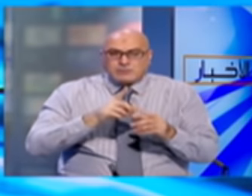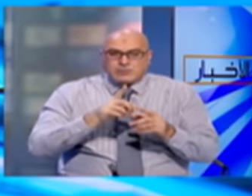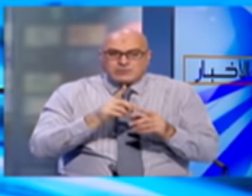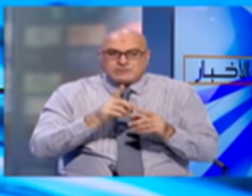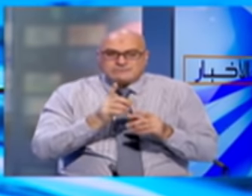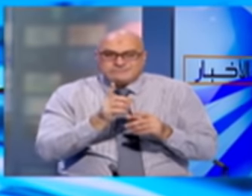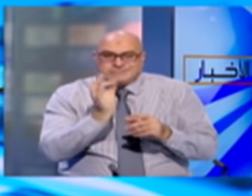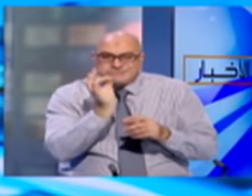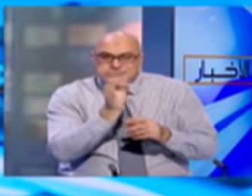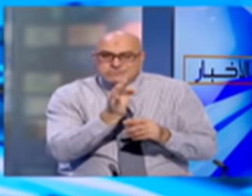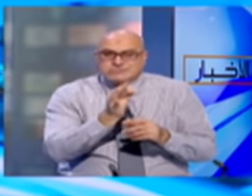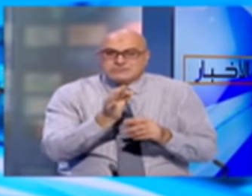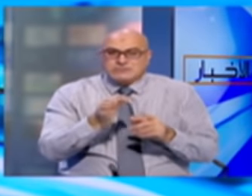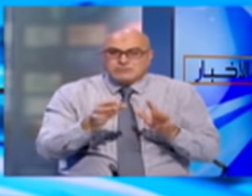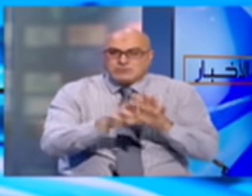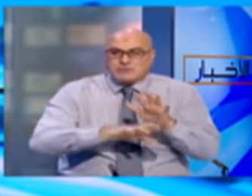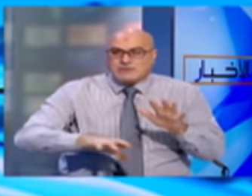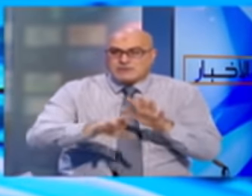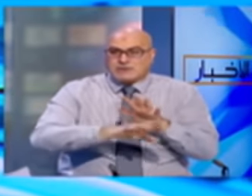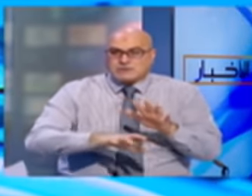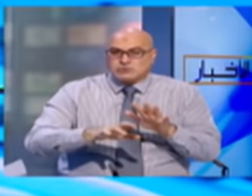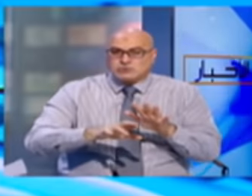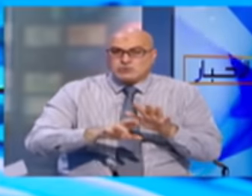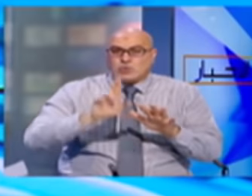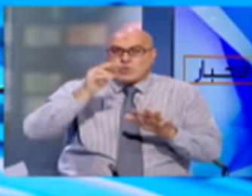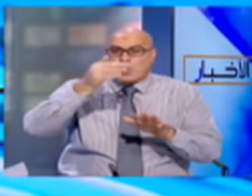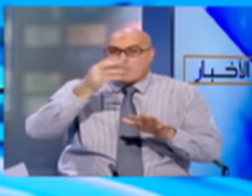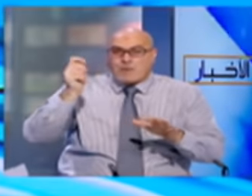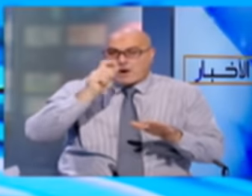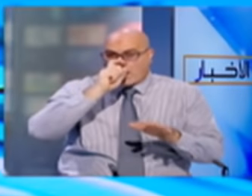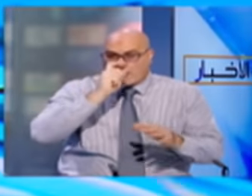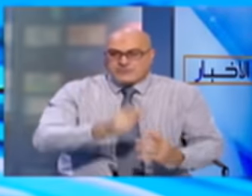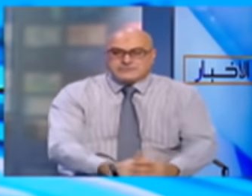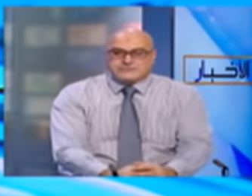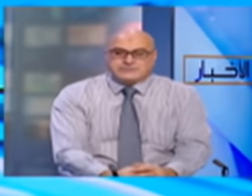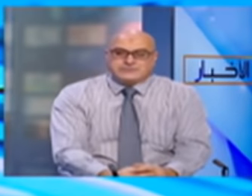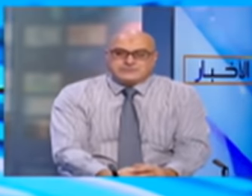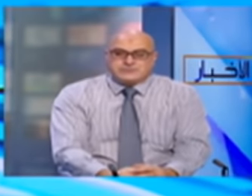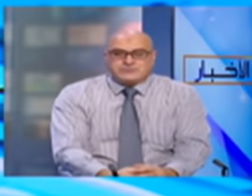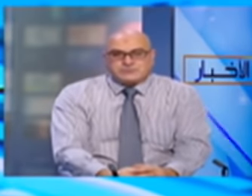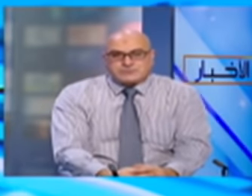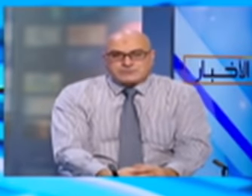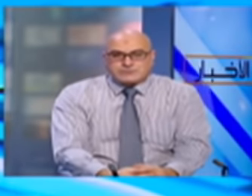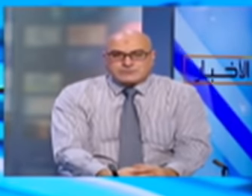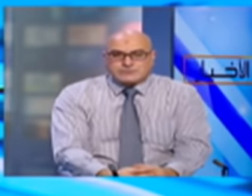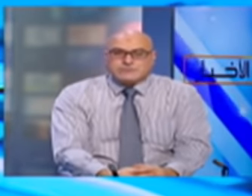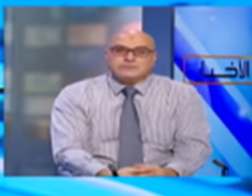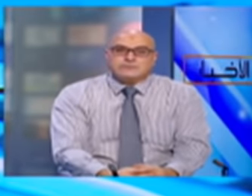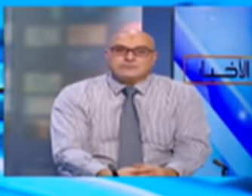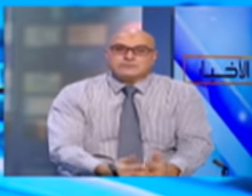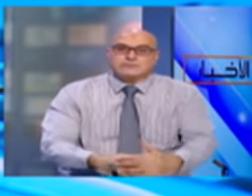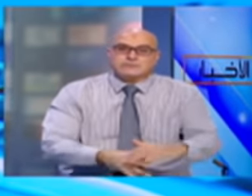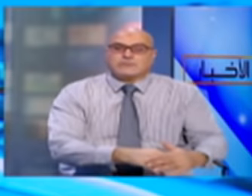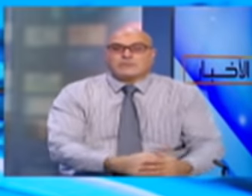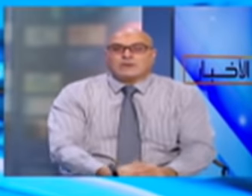زعزعة الاستقرار في منطقة المغرب العربي. وفي